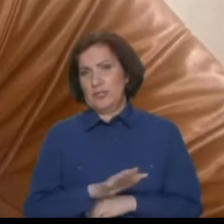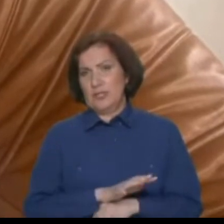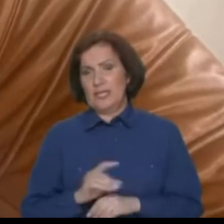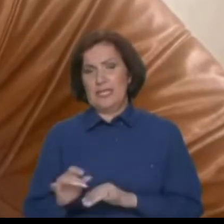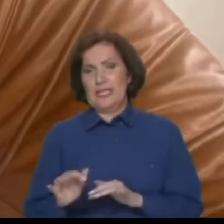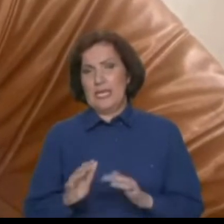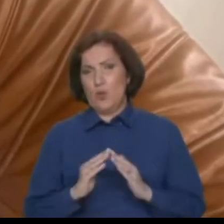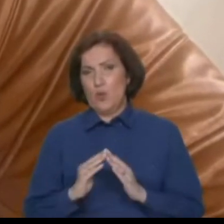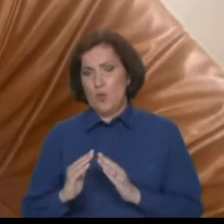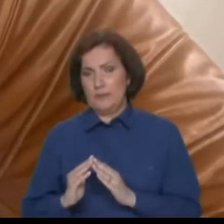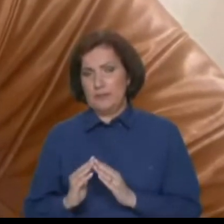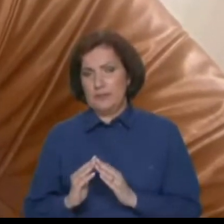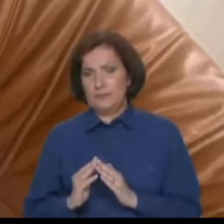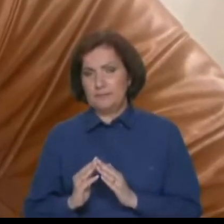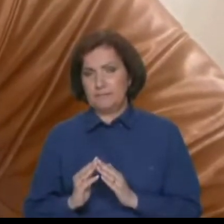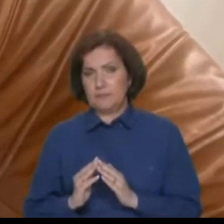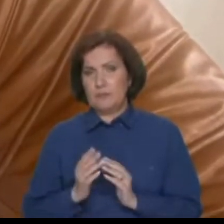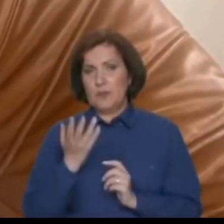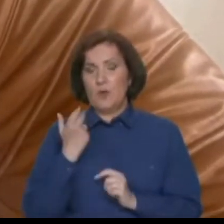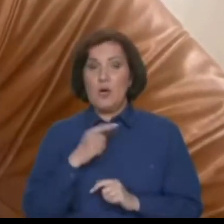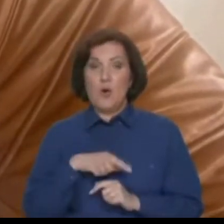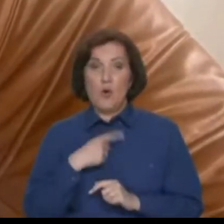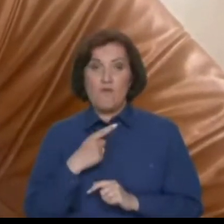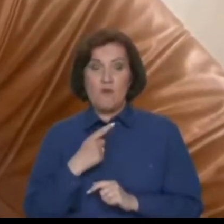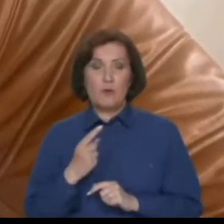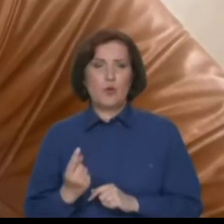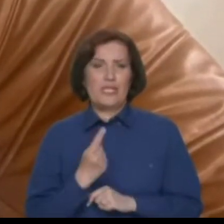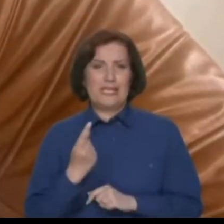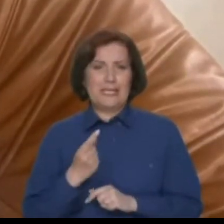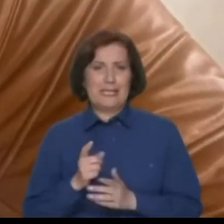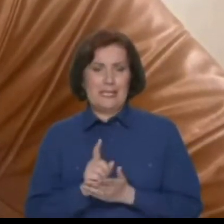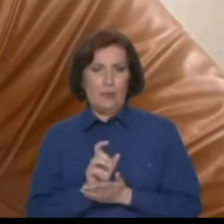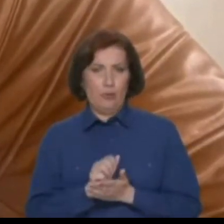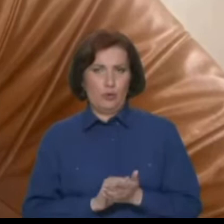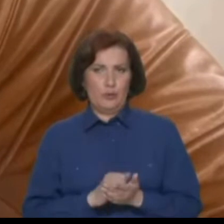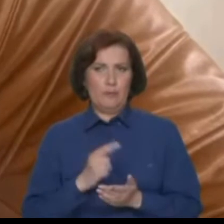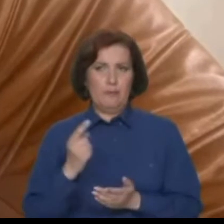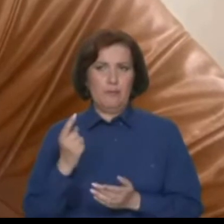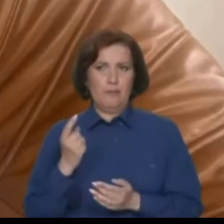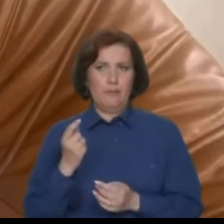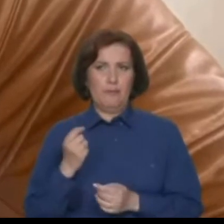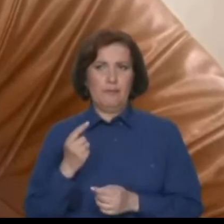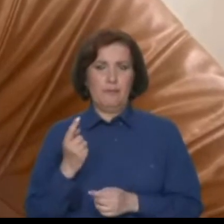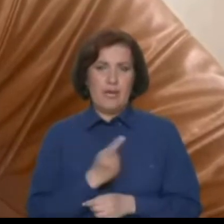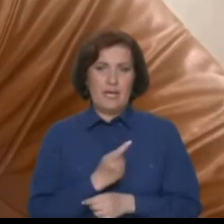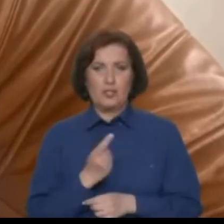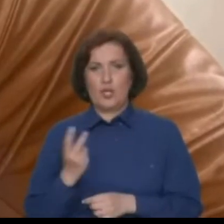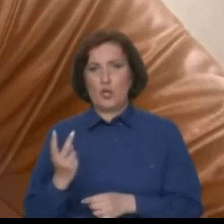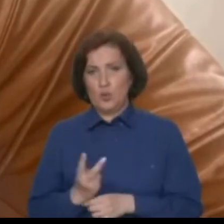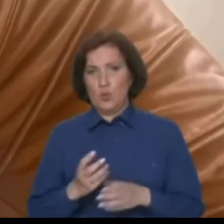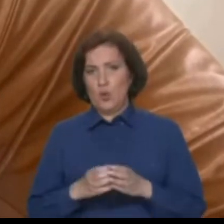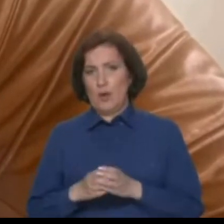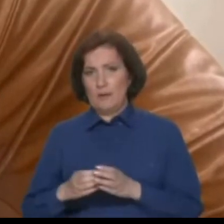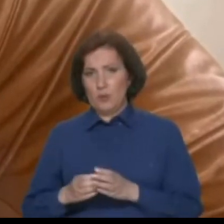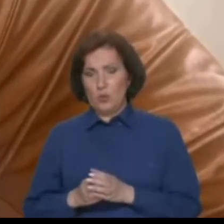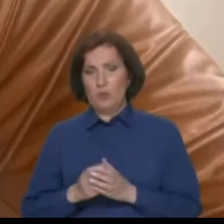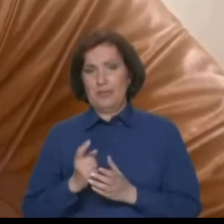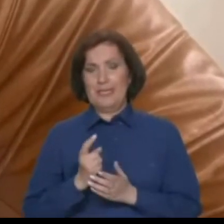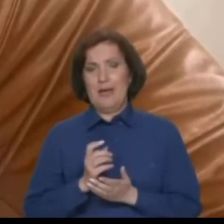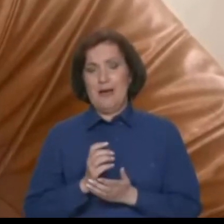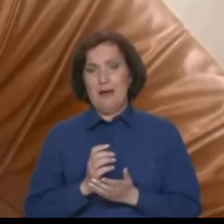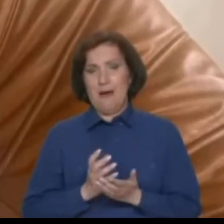на нерухомість. Коли ми говоримо про єдиний податок, перша і друга групи для платників єдиного податку